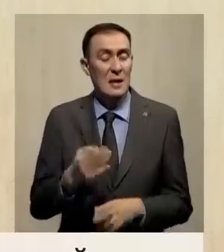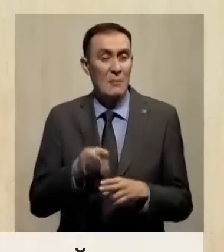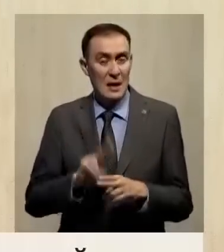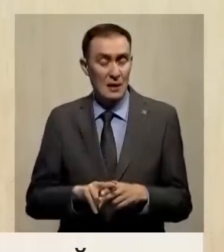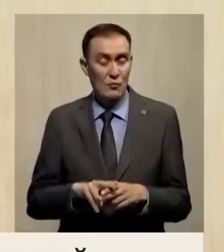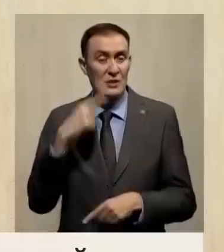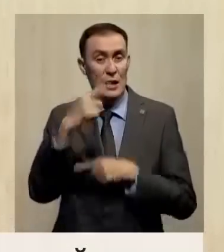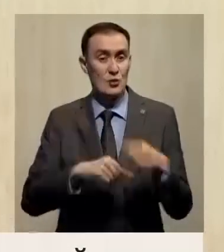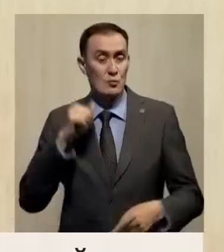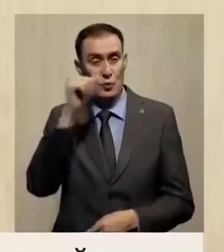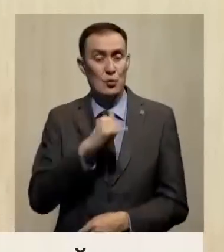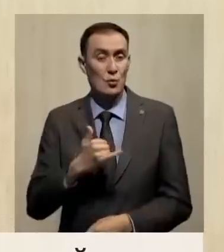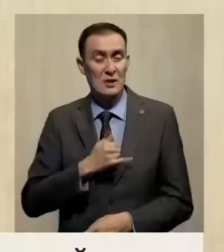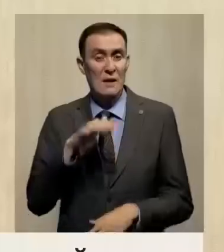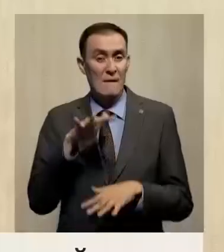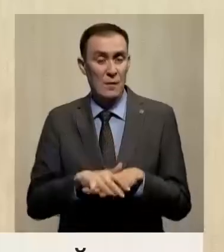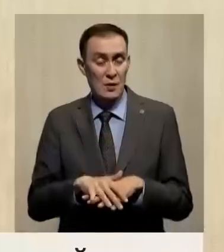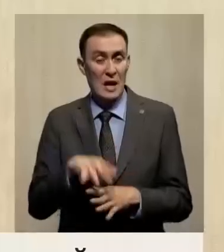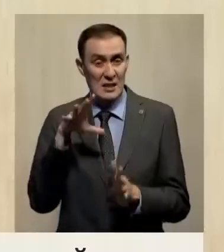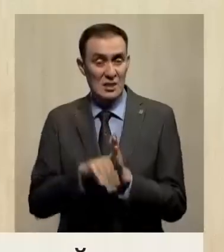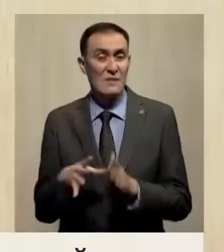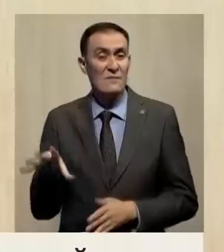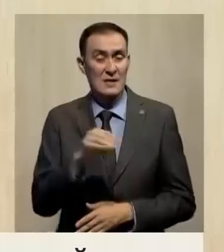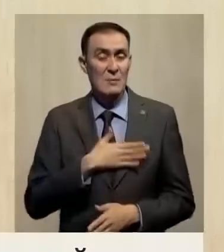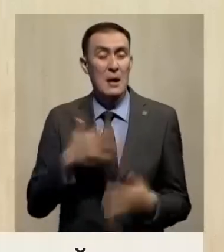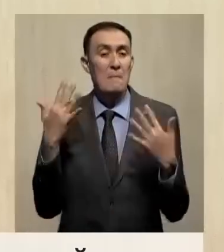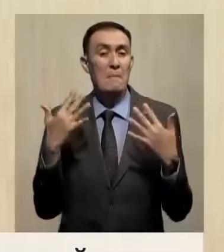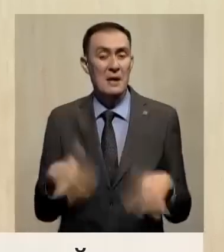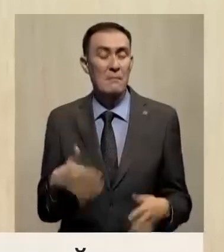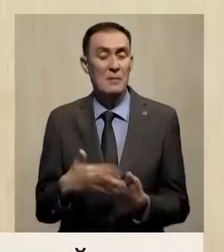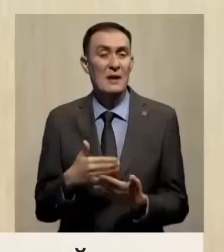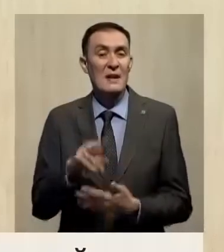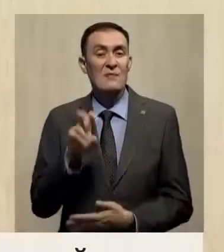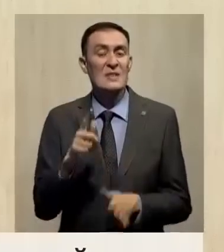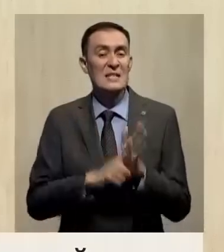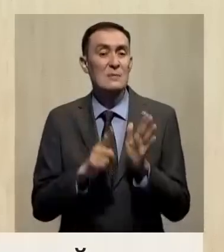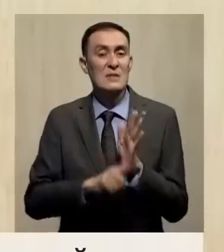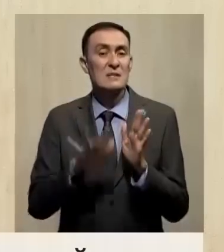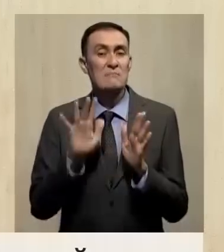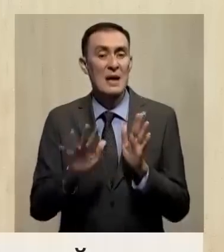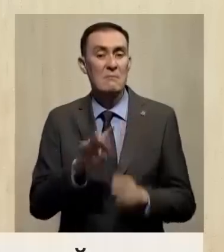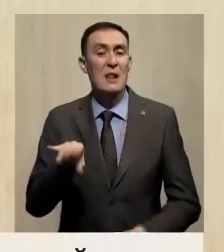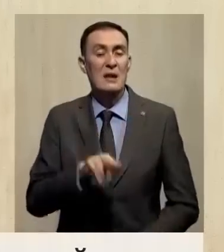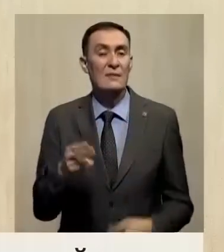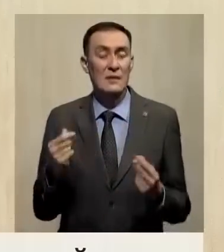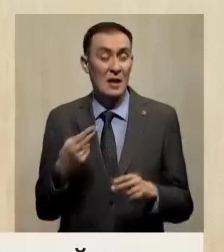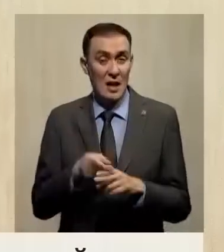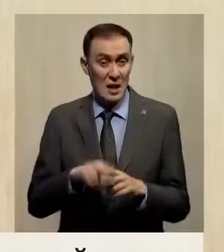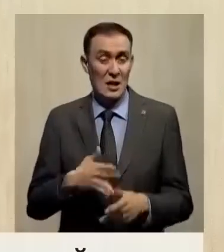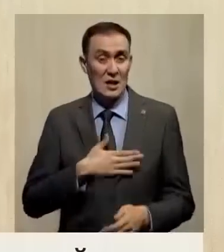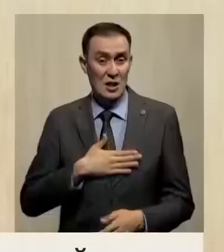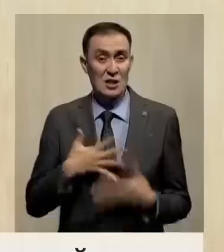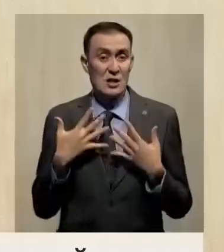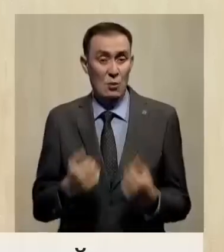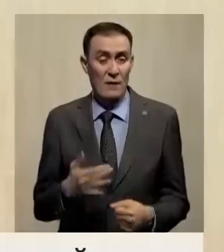например, в следующем году фонд, а значит мы все с вами, потеряем порядка 275 миллиардов тенге. Это наше с вами